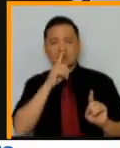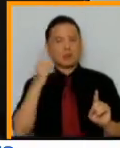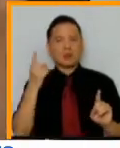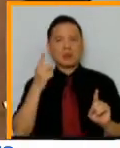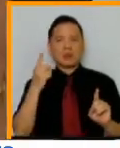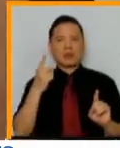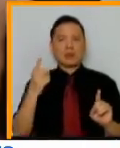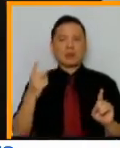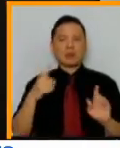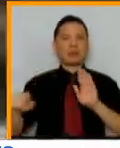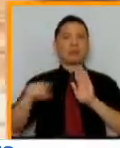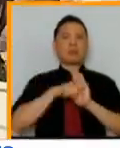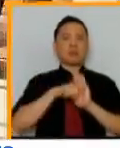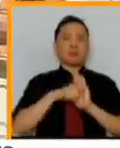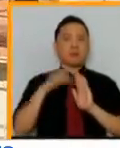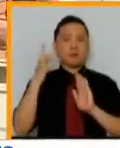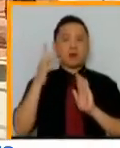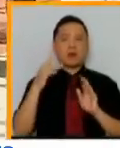ini-scope niya yung hangin.